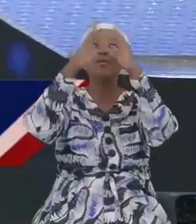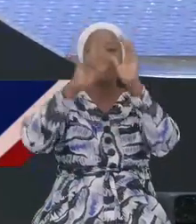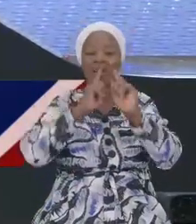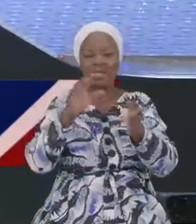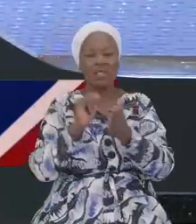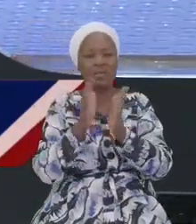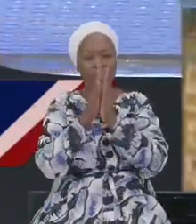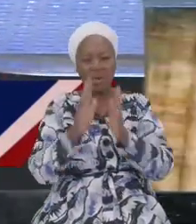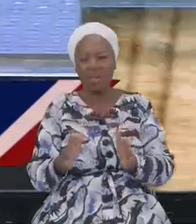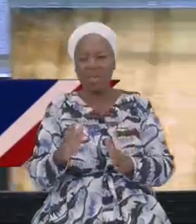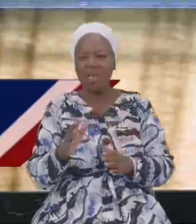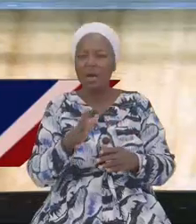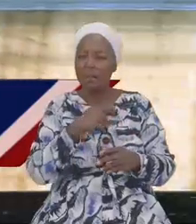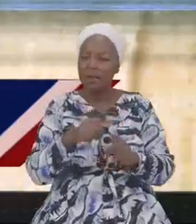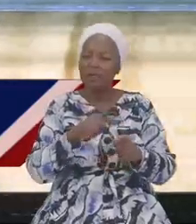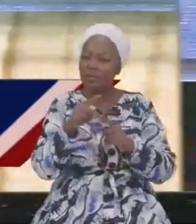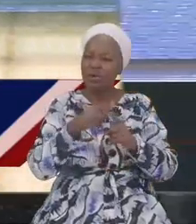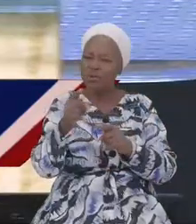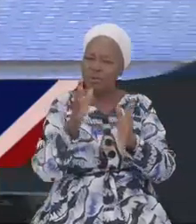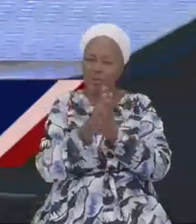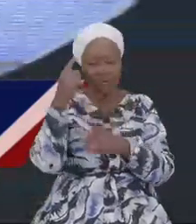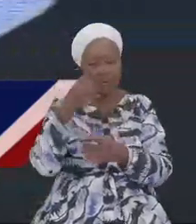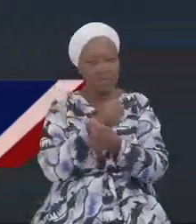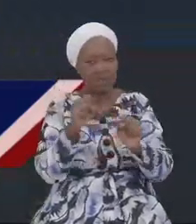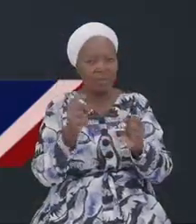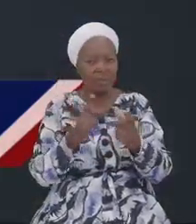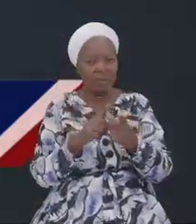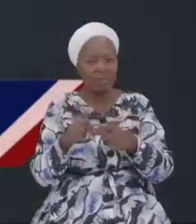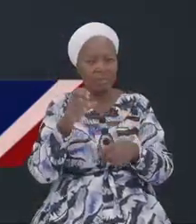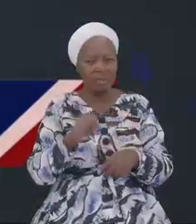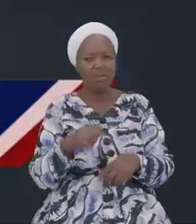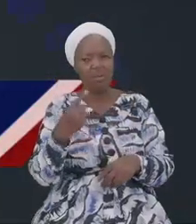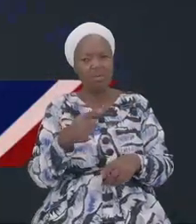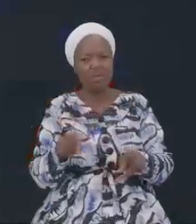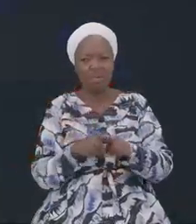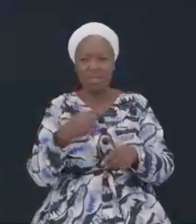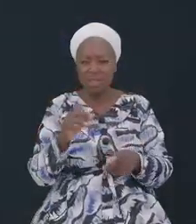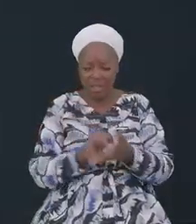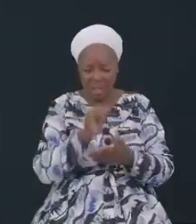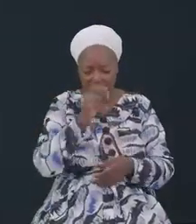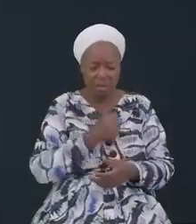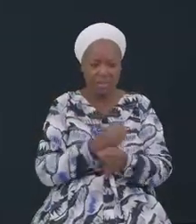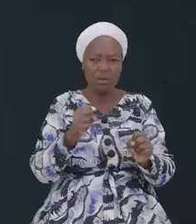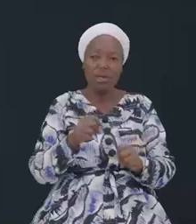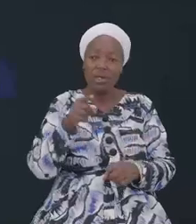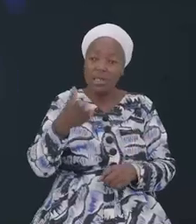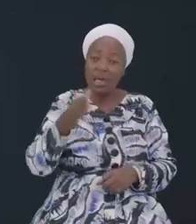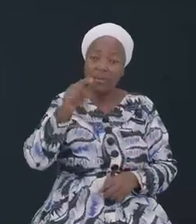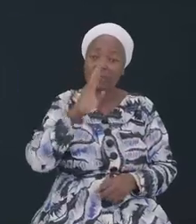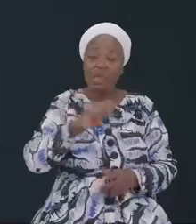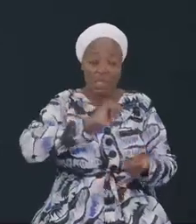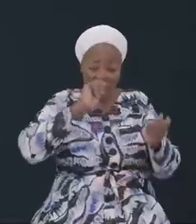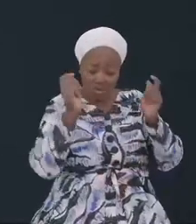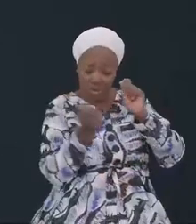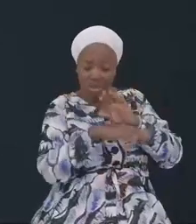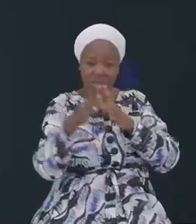prière. Lorsque vous priez pour le salut, vous n'allez pas dire, je suis sauvé. Il doit y avoir un changement dans votre cœur.